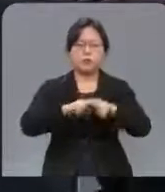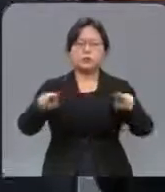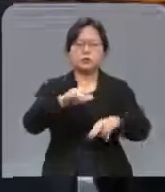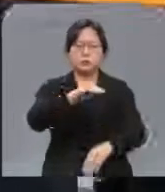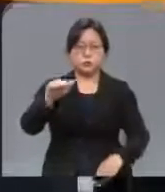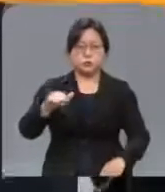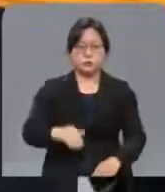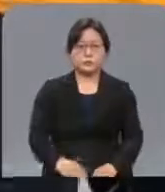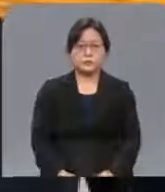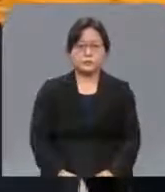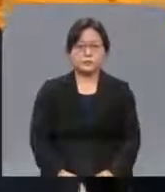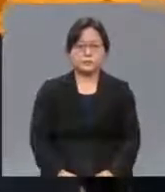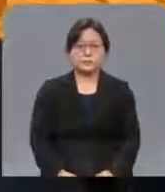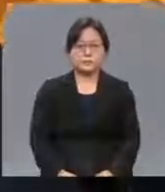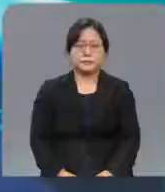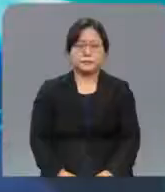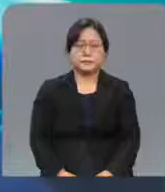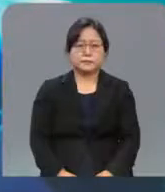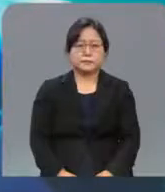수치로 나타났습니다